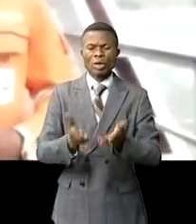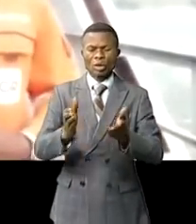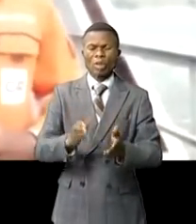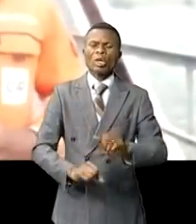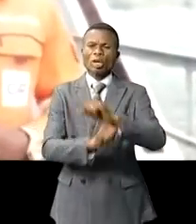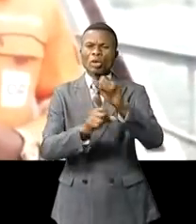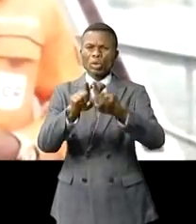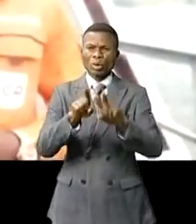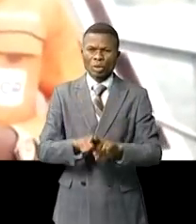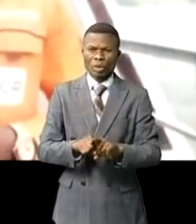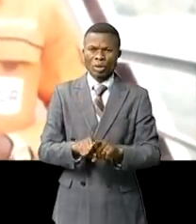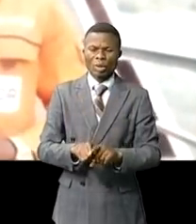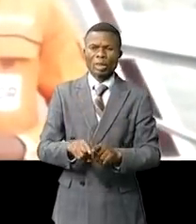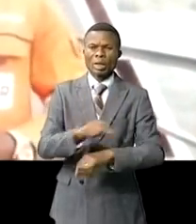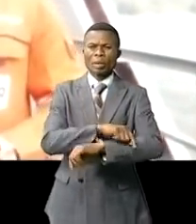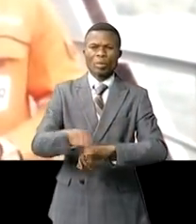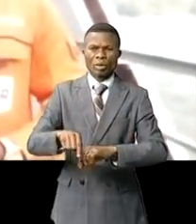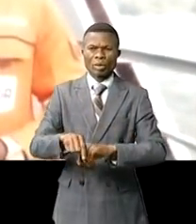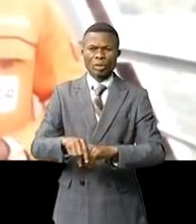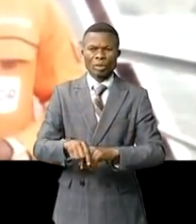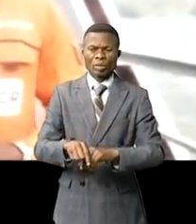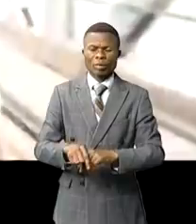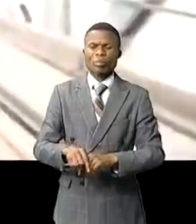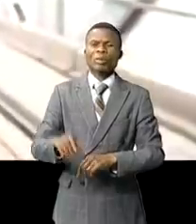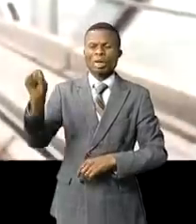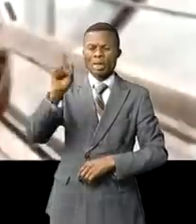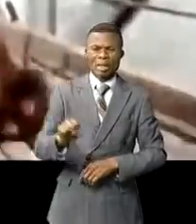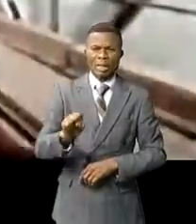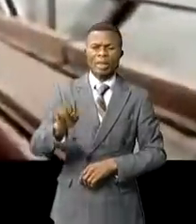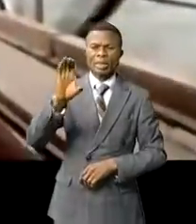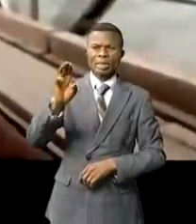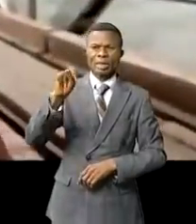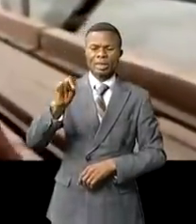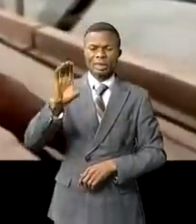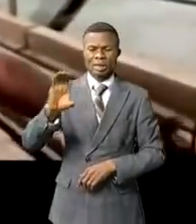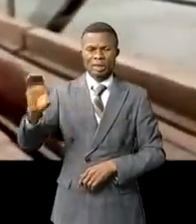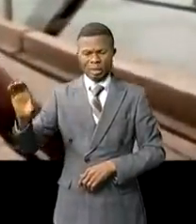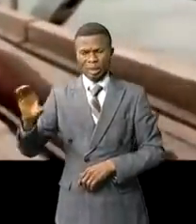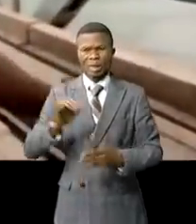appui aussi de la direction générale de la SNCC.